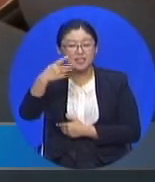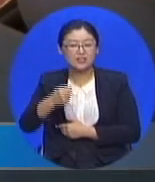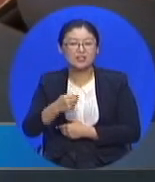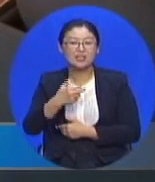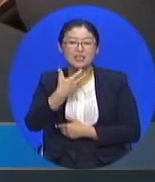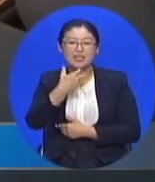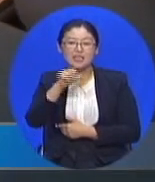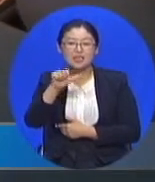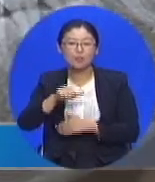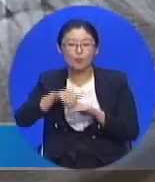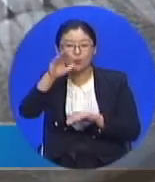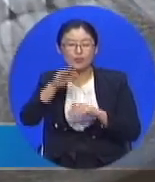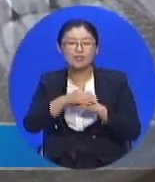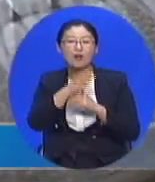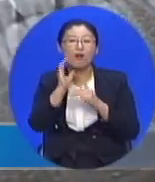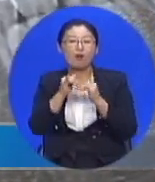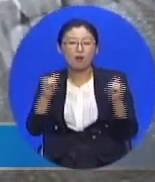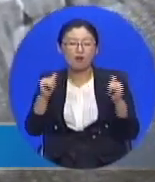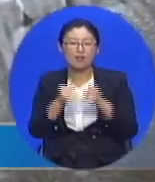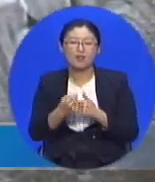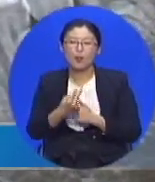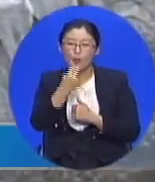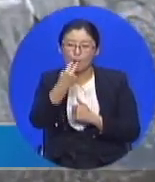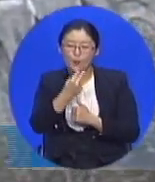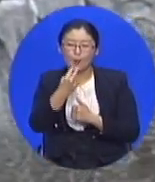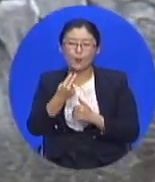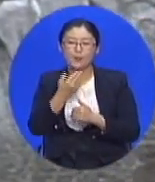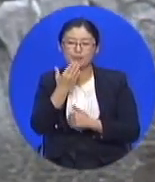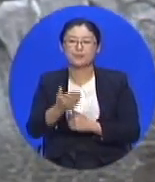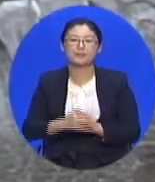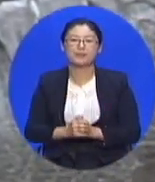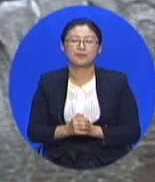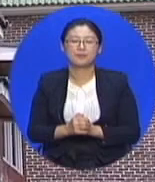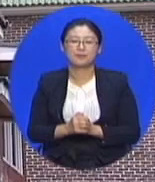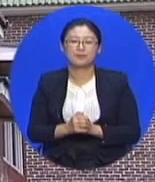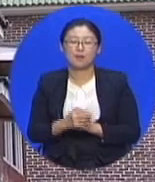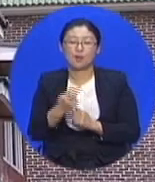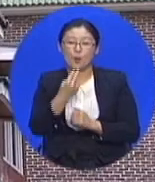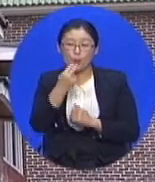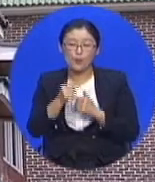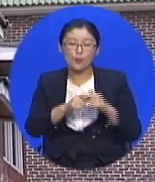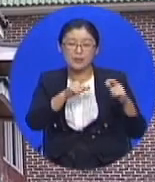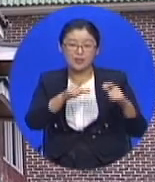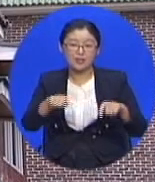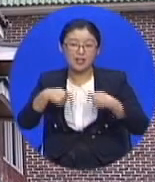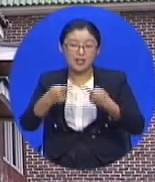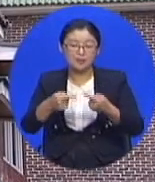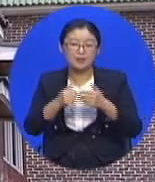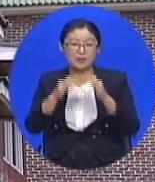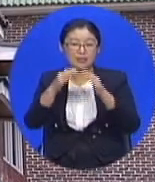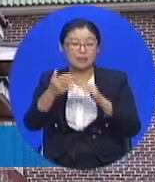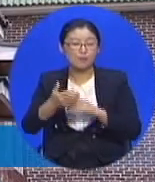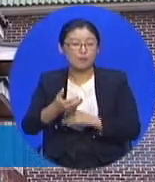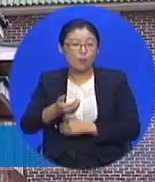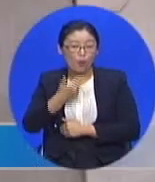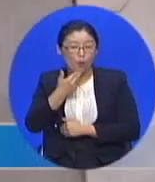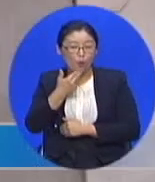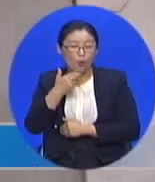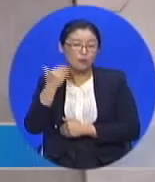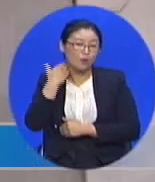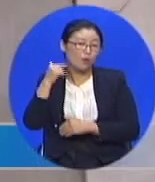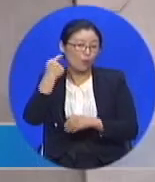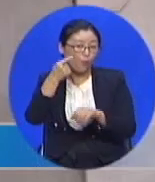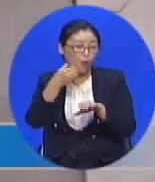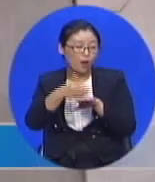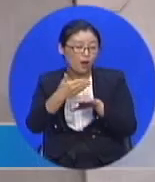이상 어르신에 대해 7월부터 건강보험급여가 적용됩니다. 건강보험 지역 가입자 중 주택을 소유하지 않은 전월세 가구에